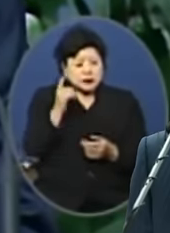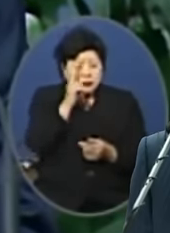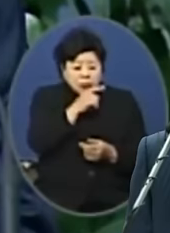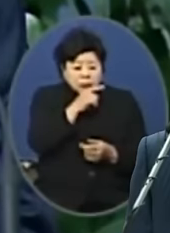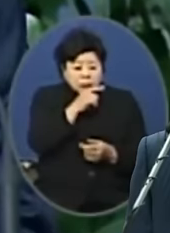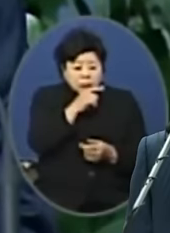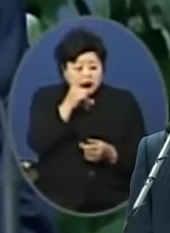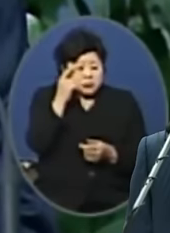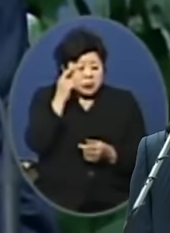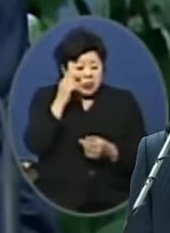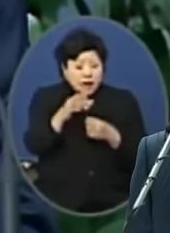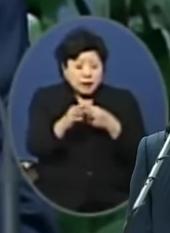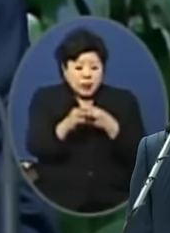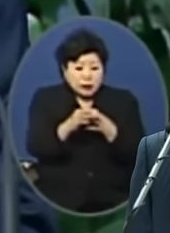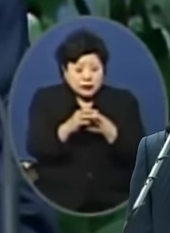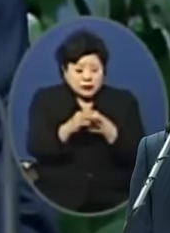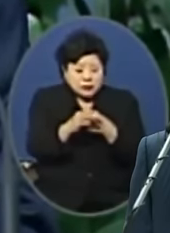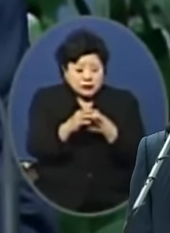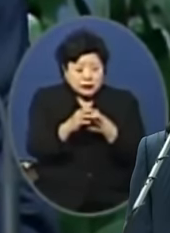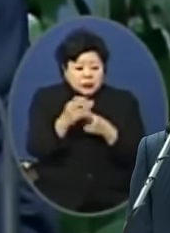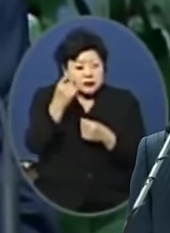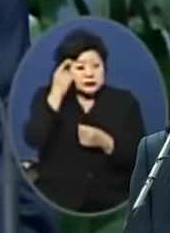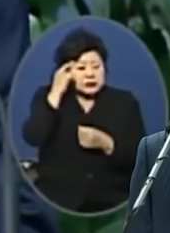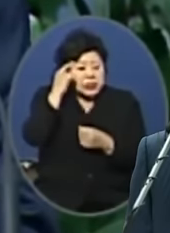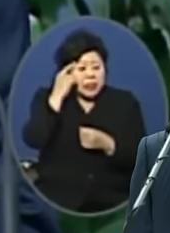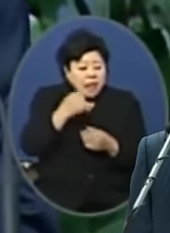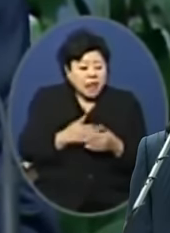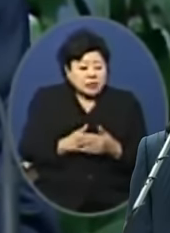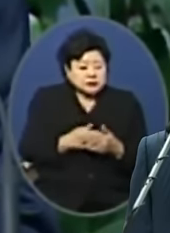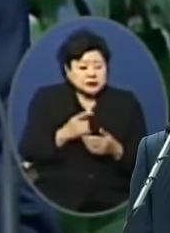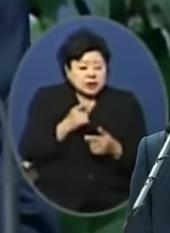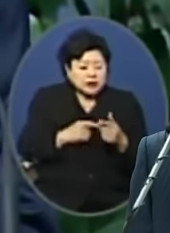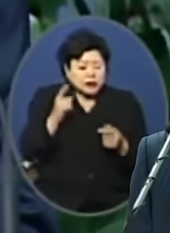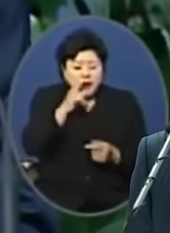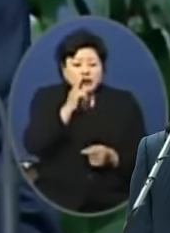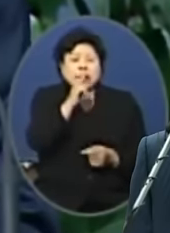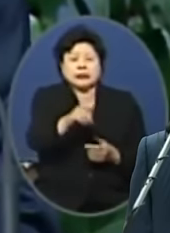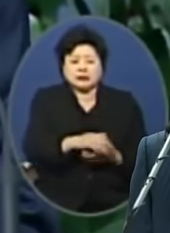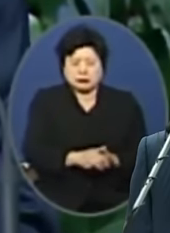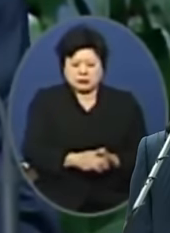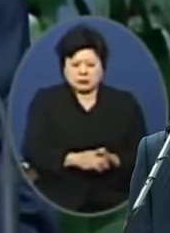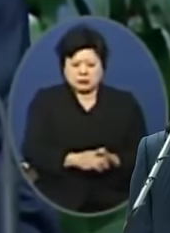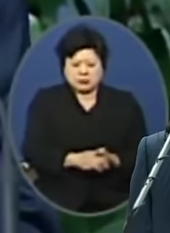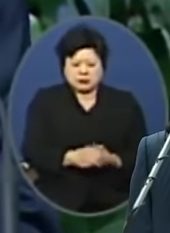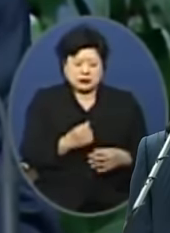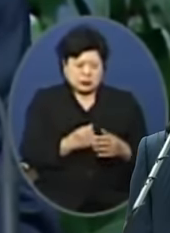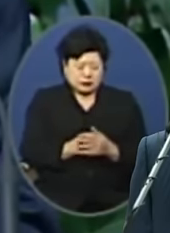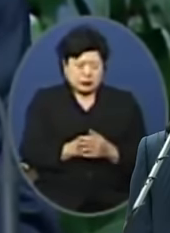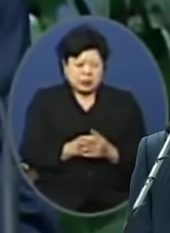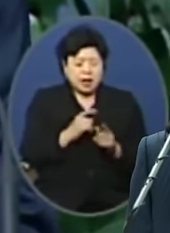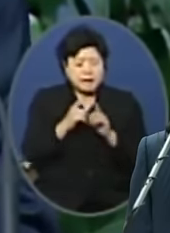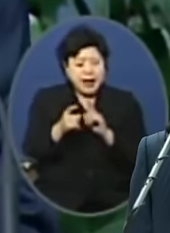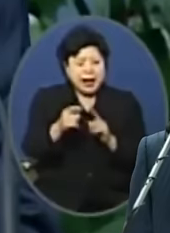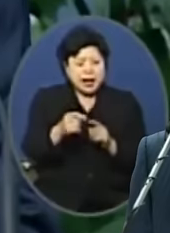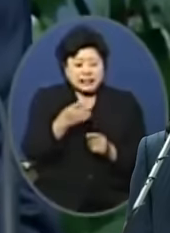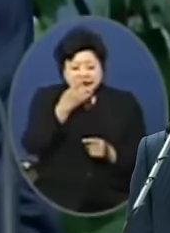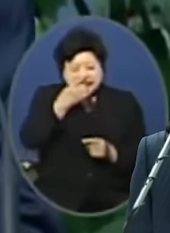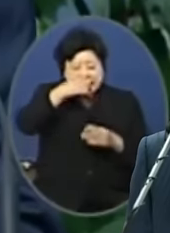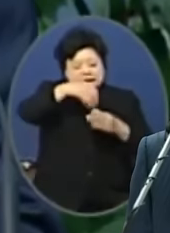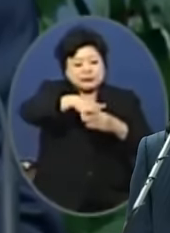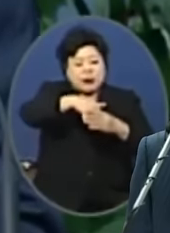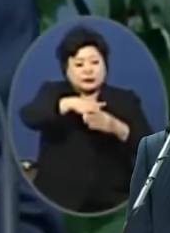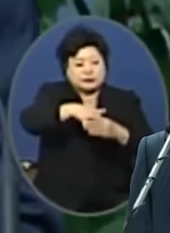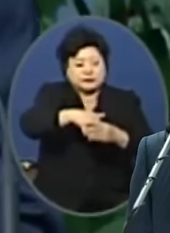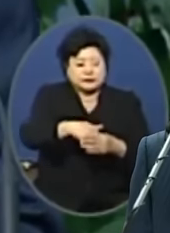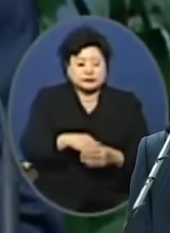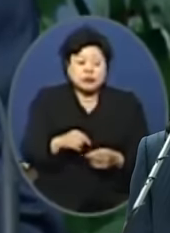것을 자꾸 생각하면 그 생각이 심장을 더 나쁘게 만드는 것 같다. 그러니까 말로서 씨앗을 심어라.